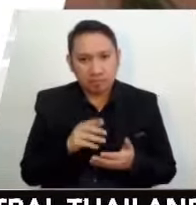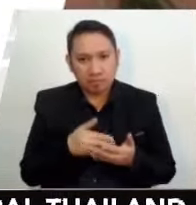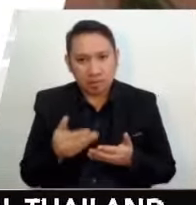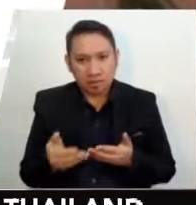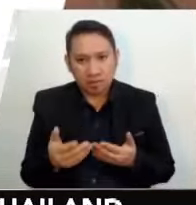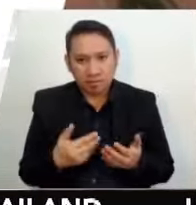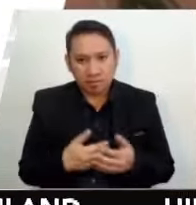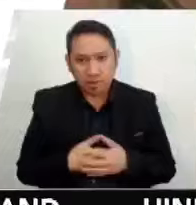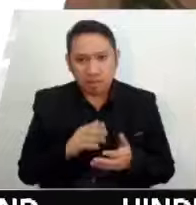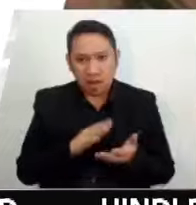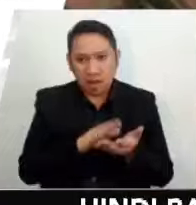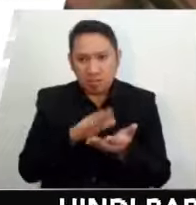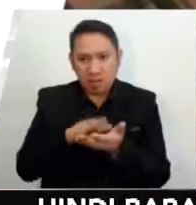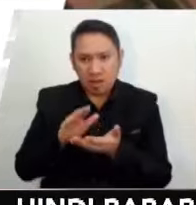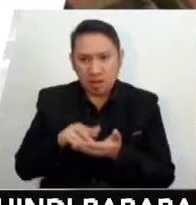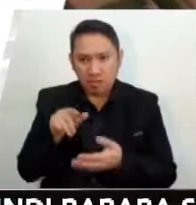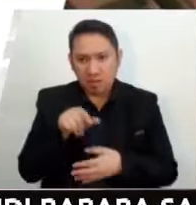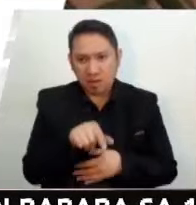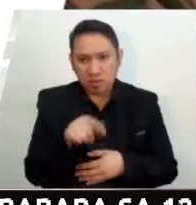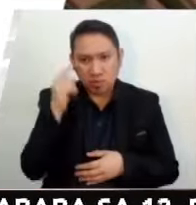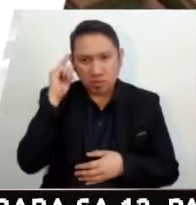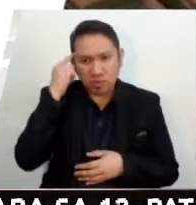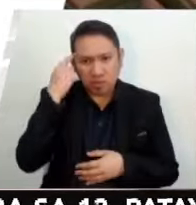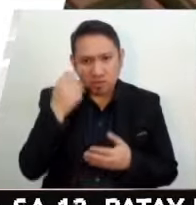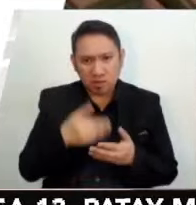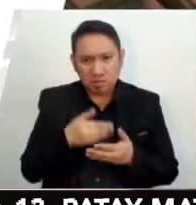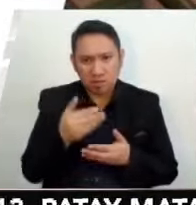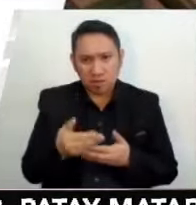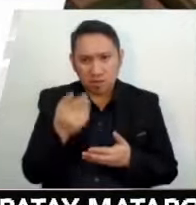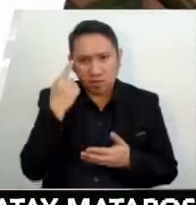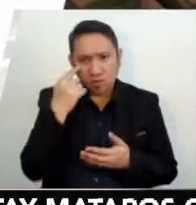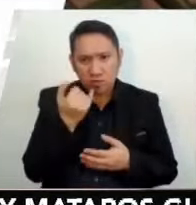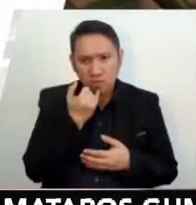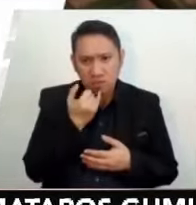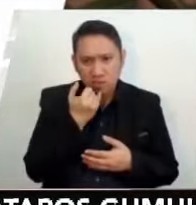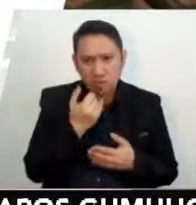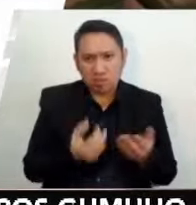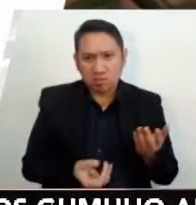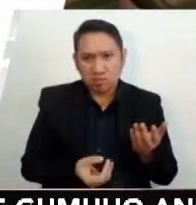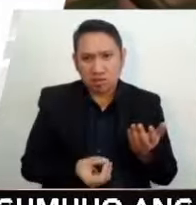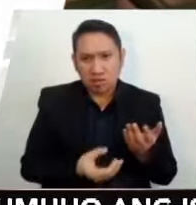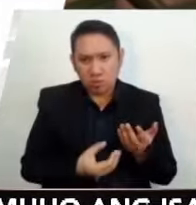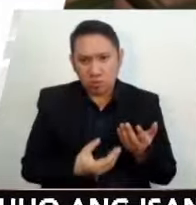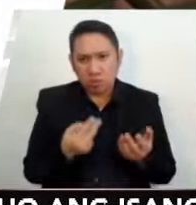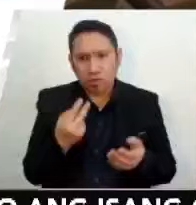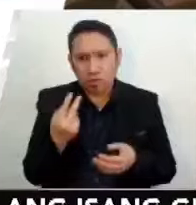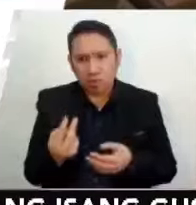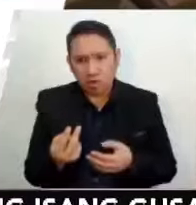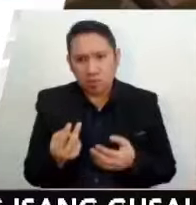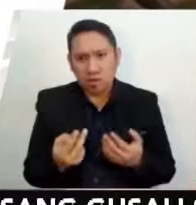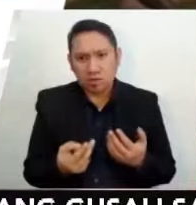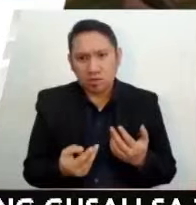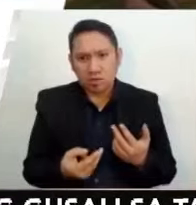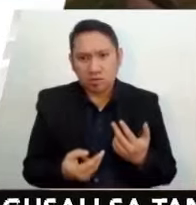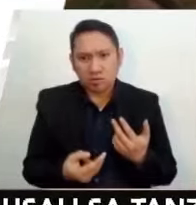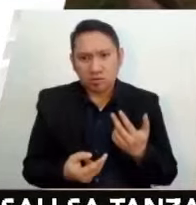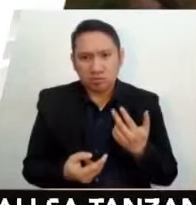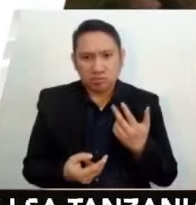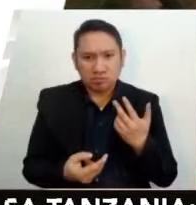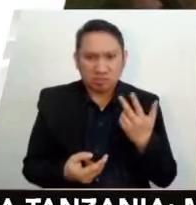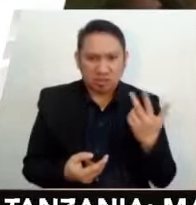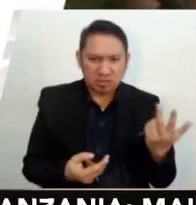ito Gil mo makabakal ka spagetti h makaluto ka pa T kilo